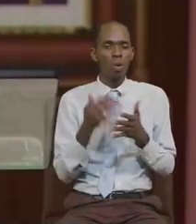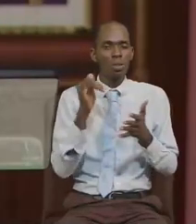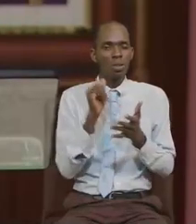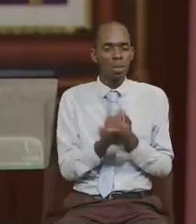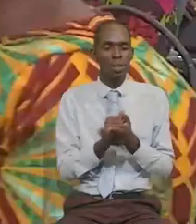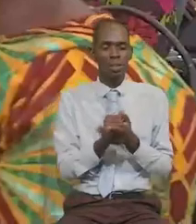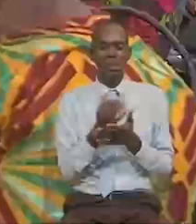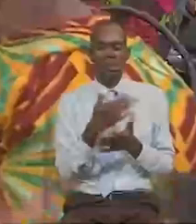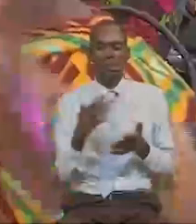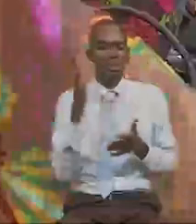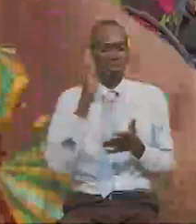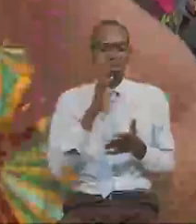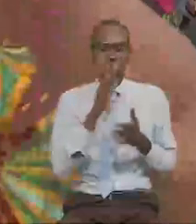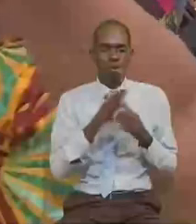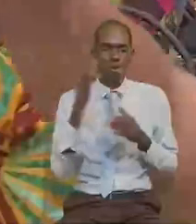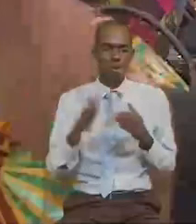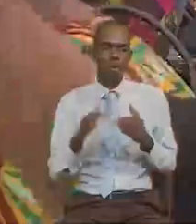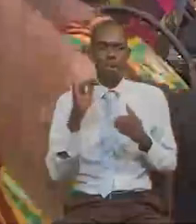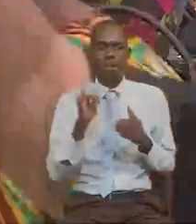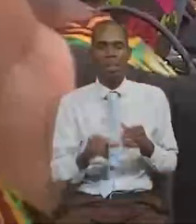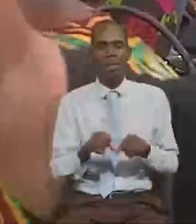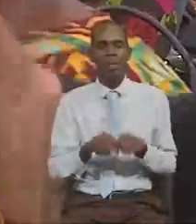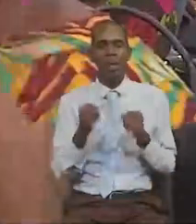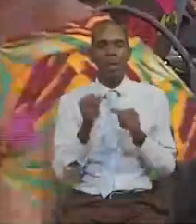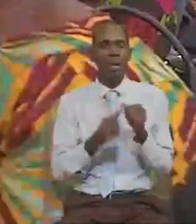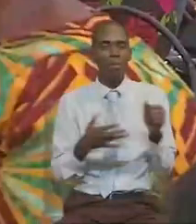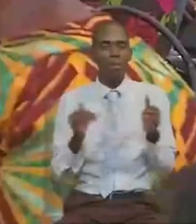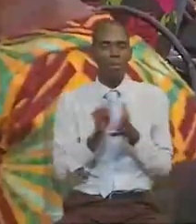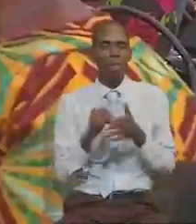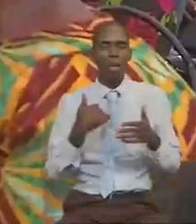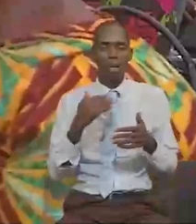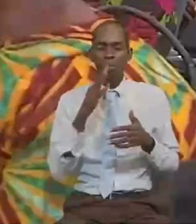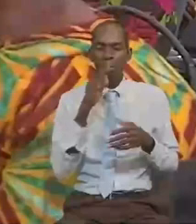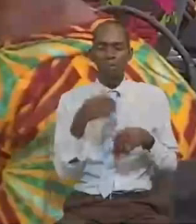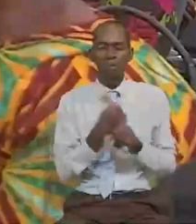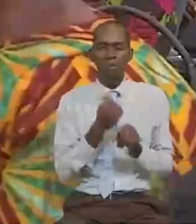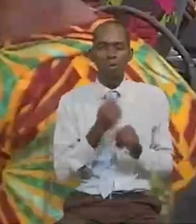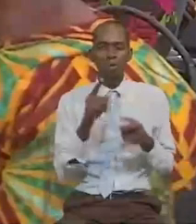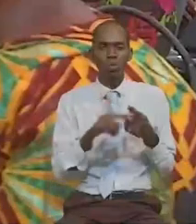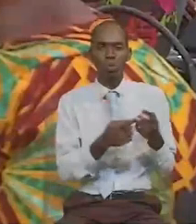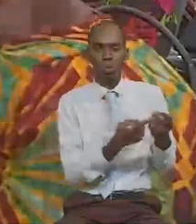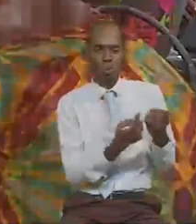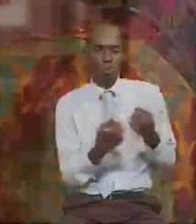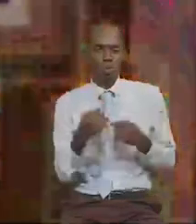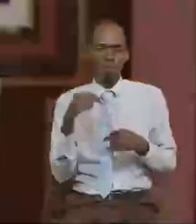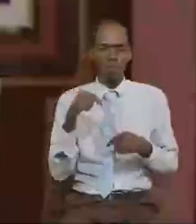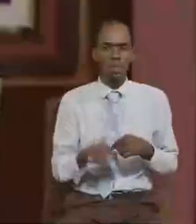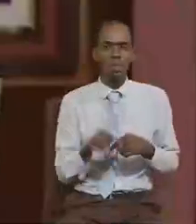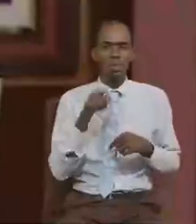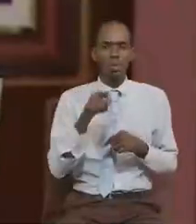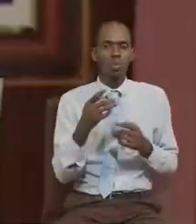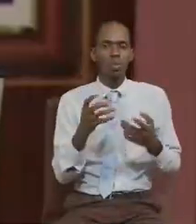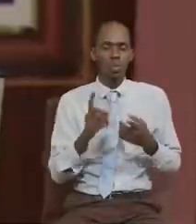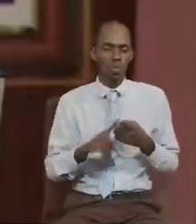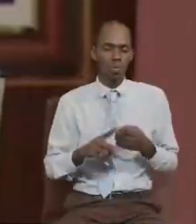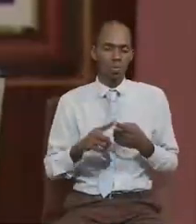brisées. Tout ce qui te maintenait, la force de gravité, tu veux te lever, chaque fois ça